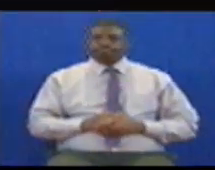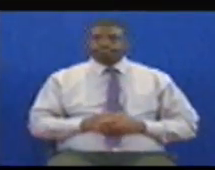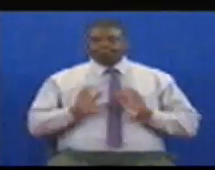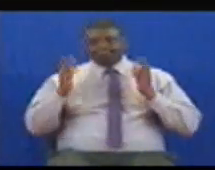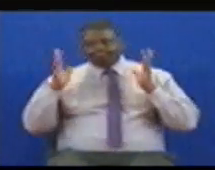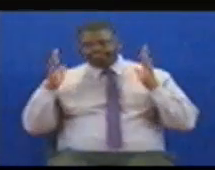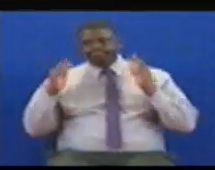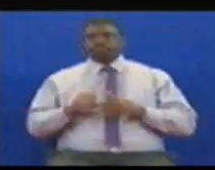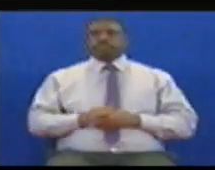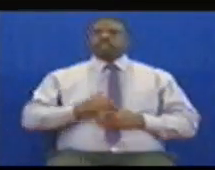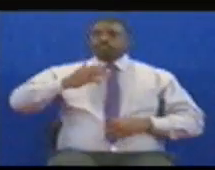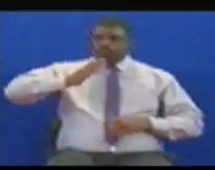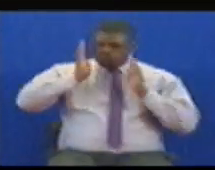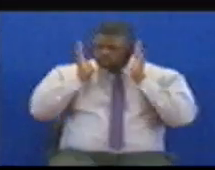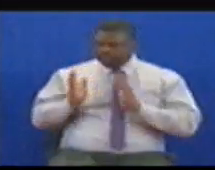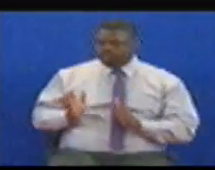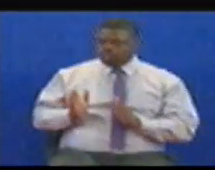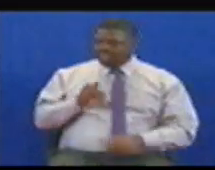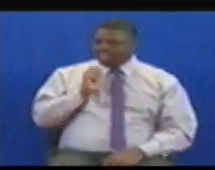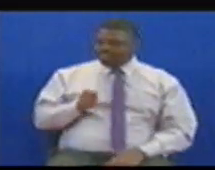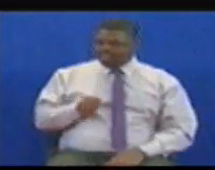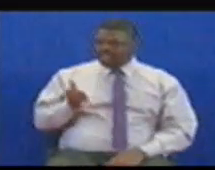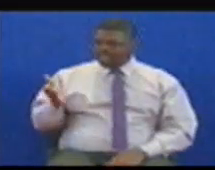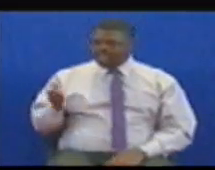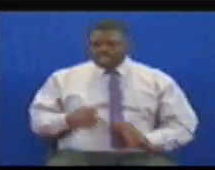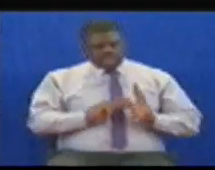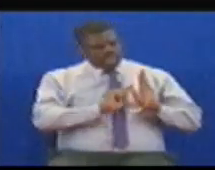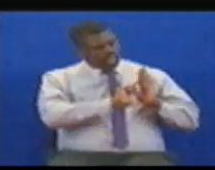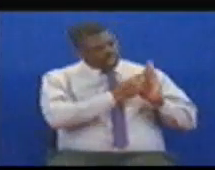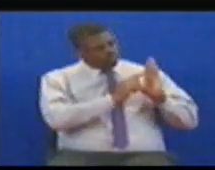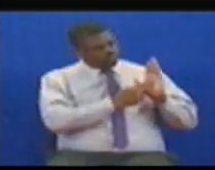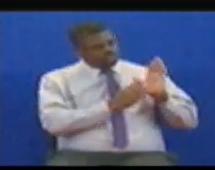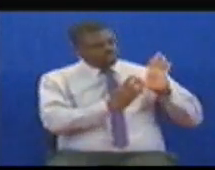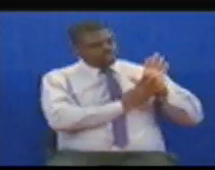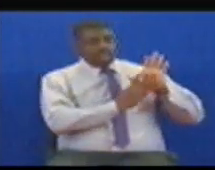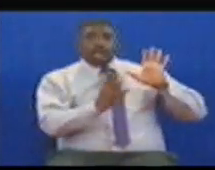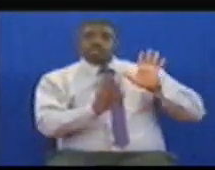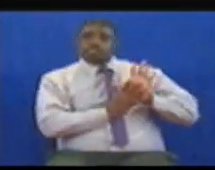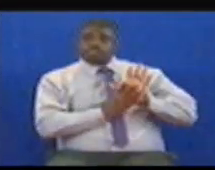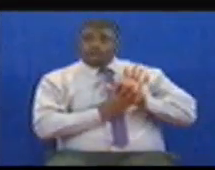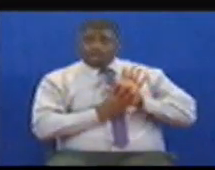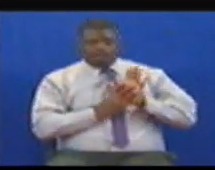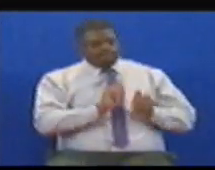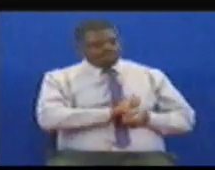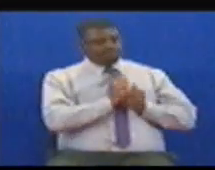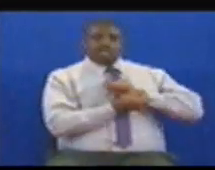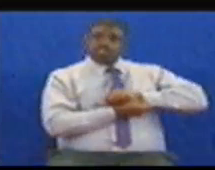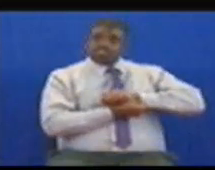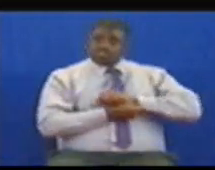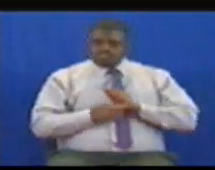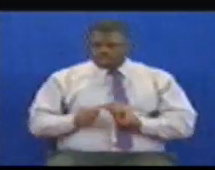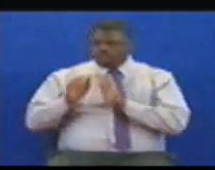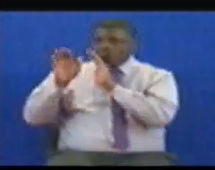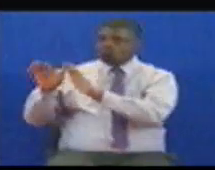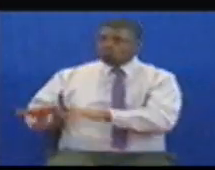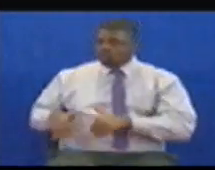Mheshimiwa Speaker, kwa mujibu wa kanuni ya 99 fasili ya 9 ya kanuni za kudumu za bunge toleo la